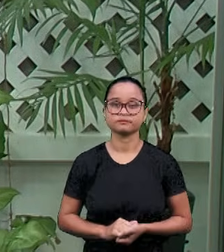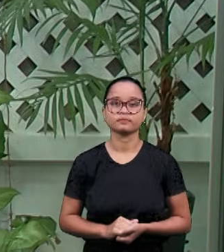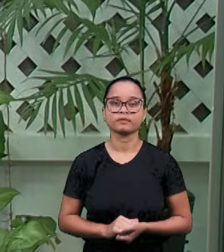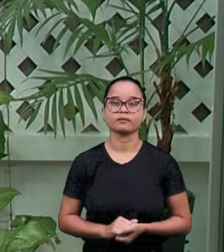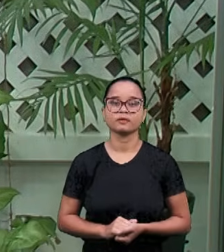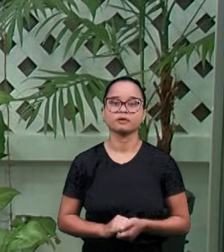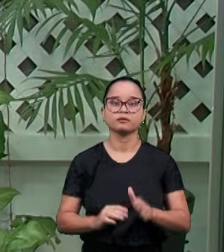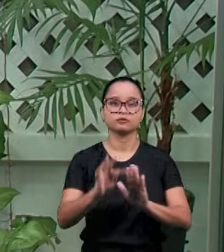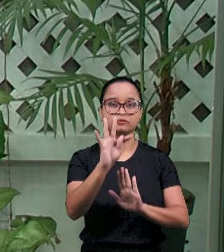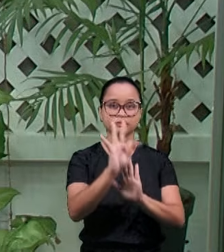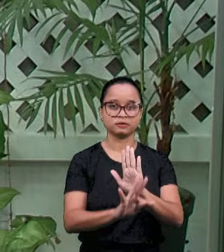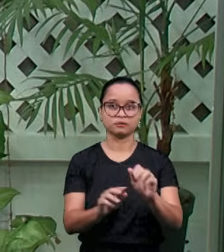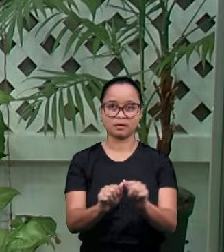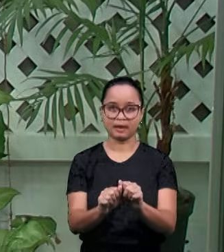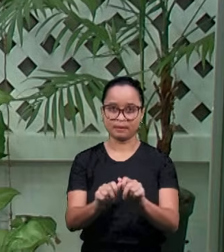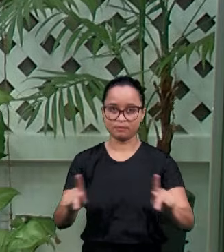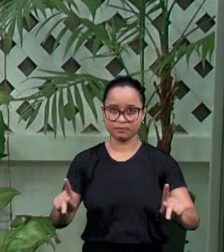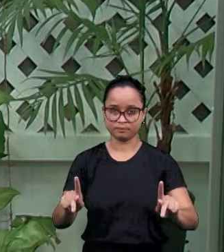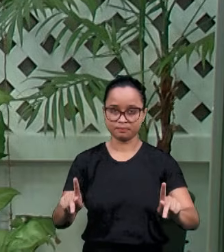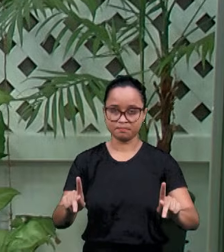encore dans le texte d'Apocalypse